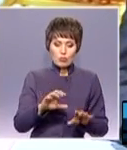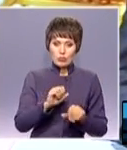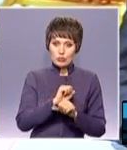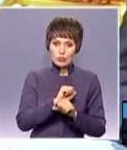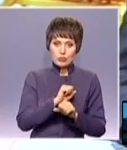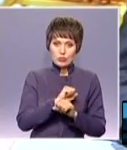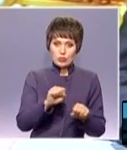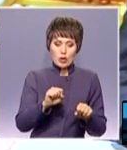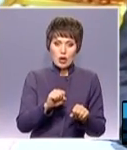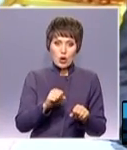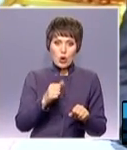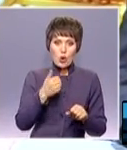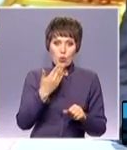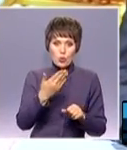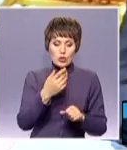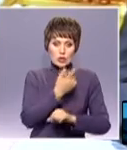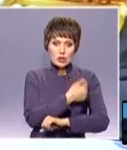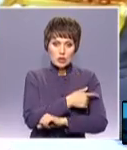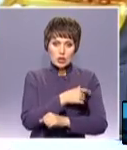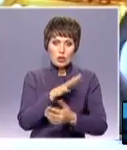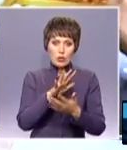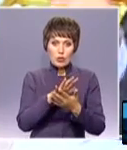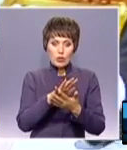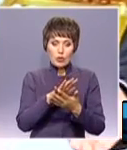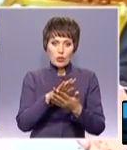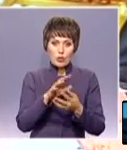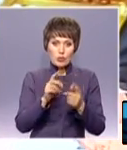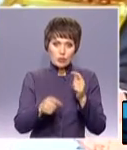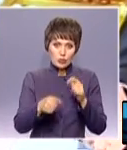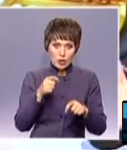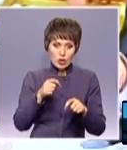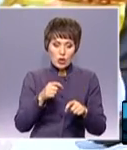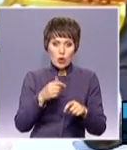гигиена бұзат, ол